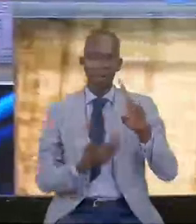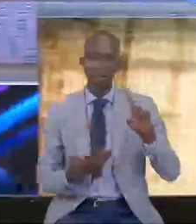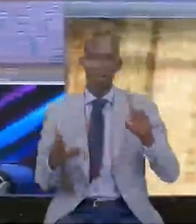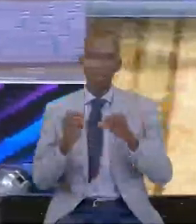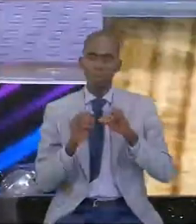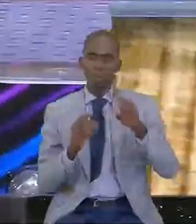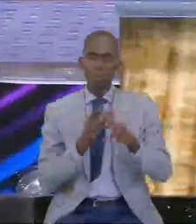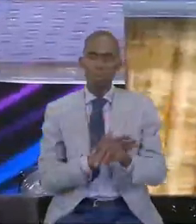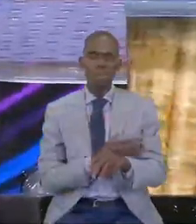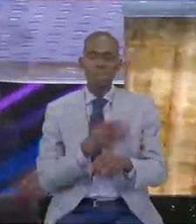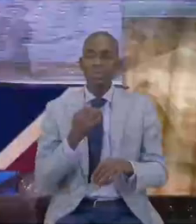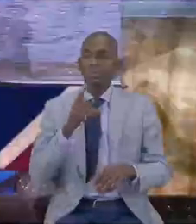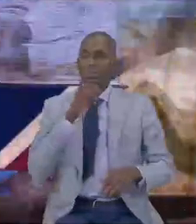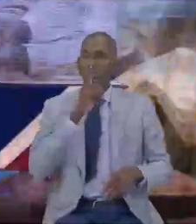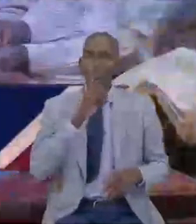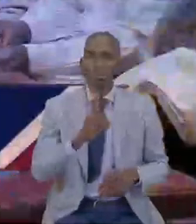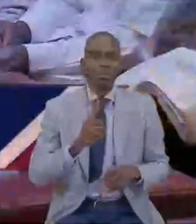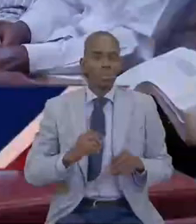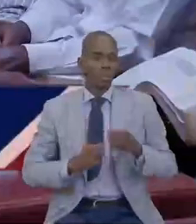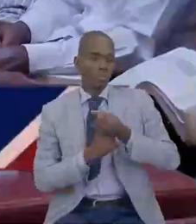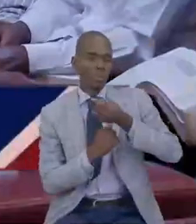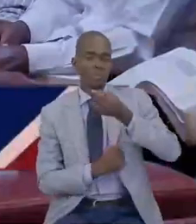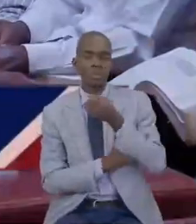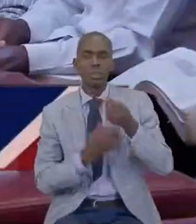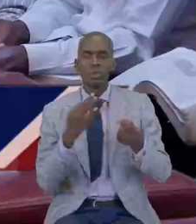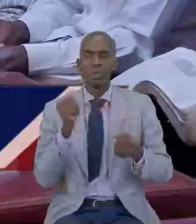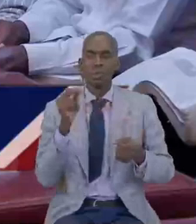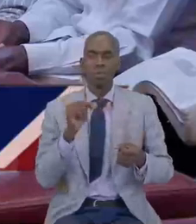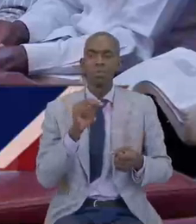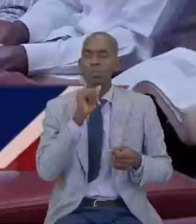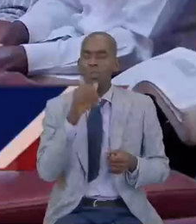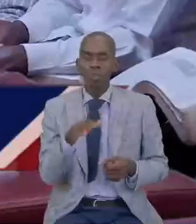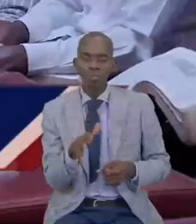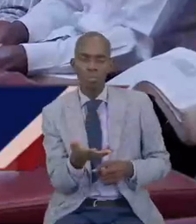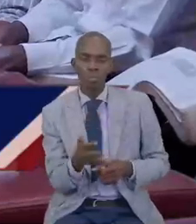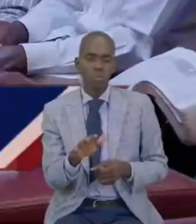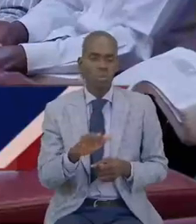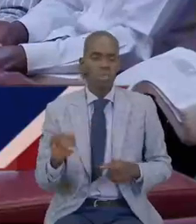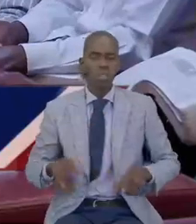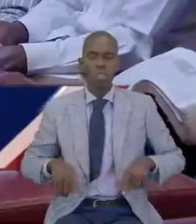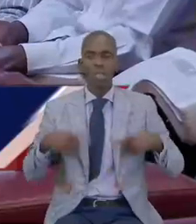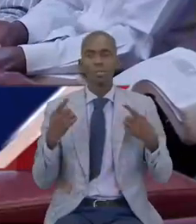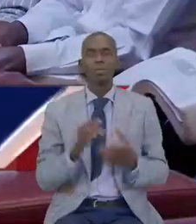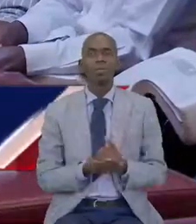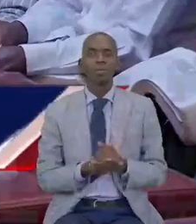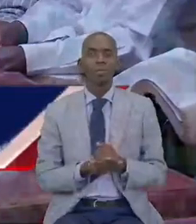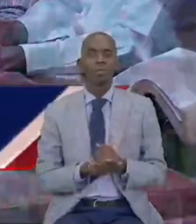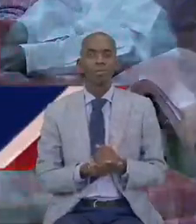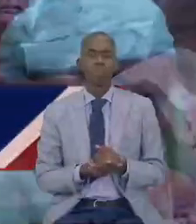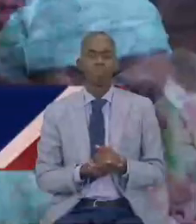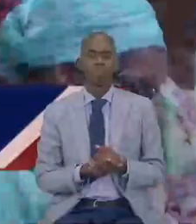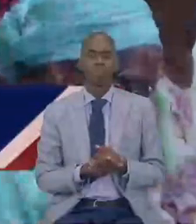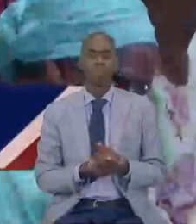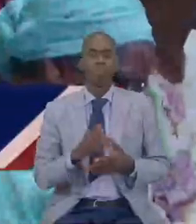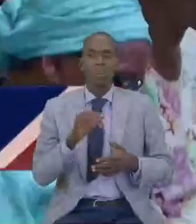le fondement sûr d'une vie non compromettante. Une vie non compromettante a une fondation, un